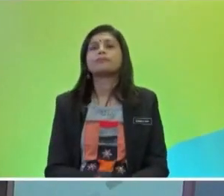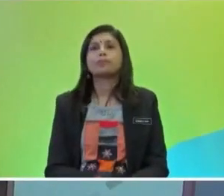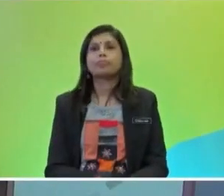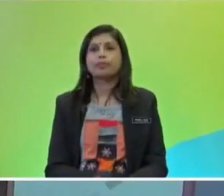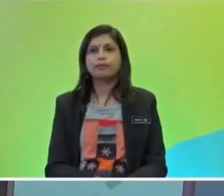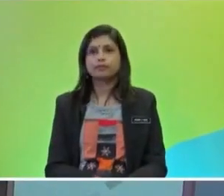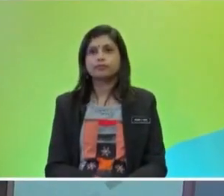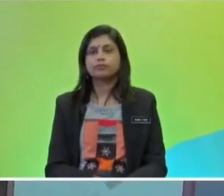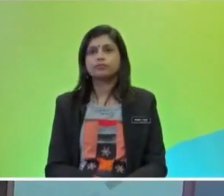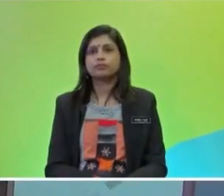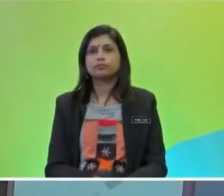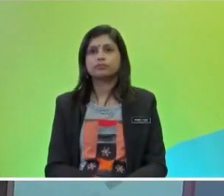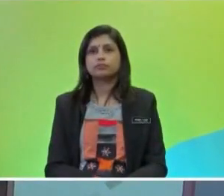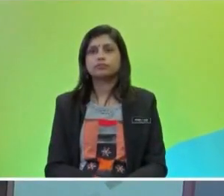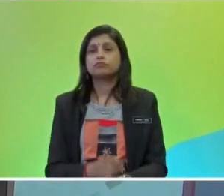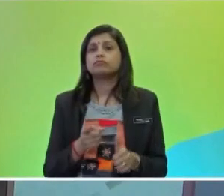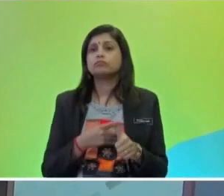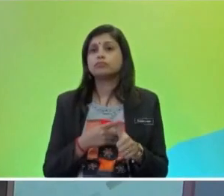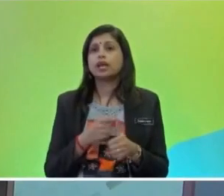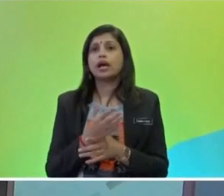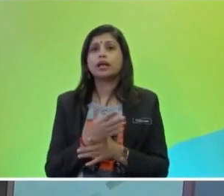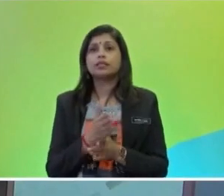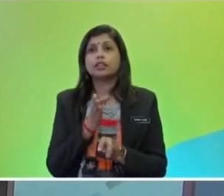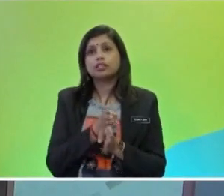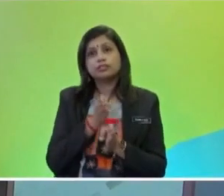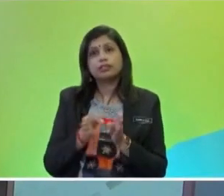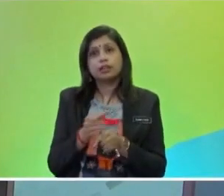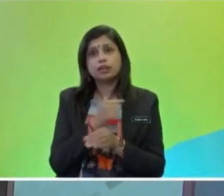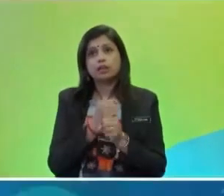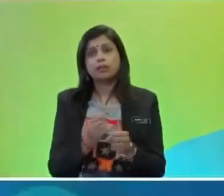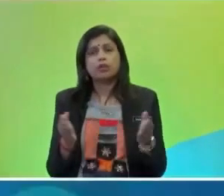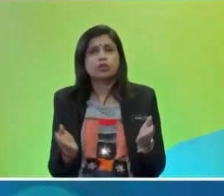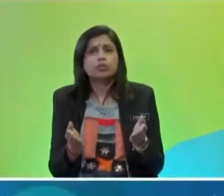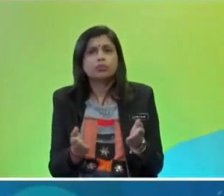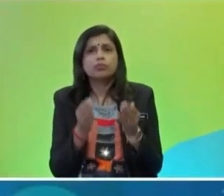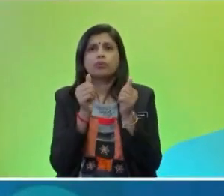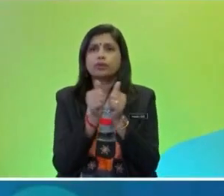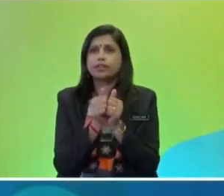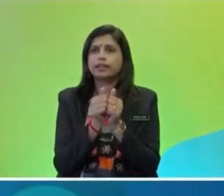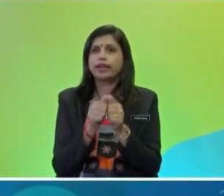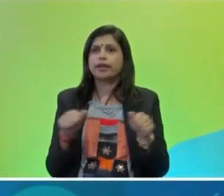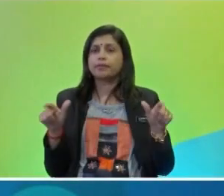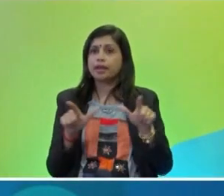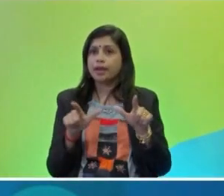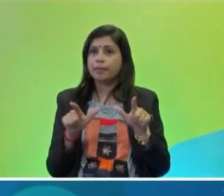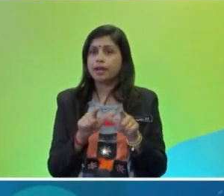satu. Tempat kosong. Antara jiran dapat dipupuk dengan mengamalkan sikap berterima